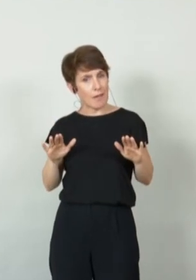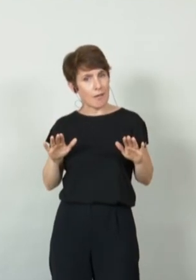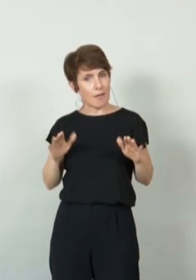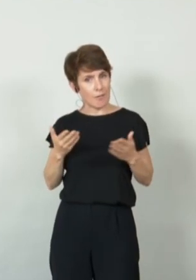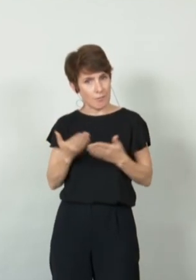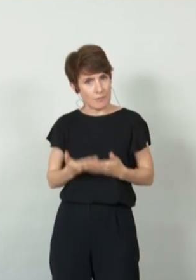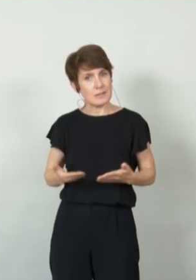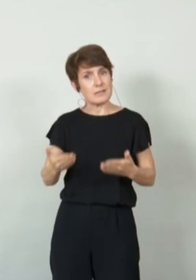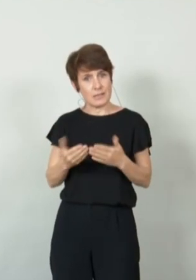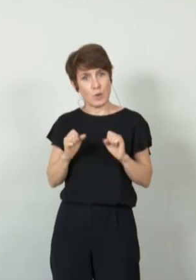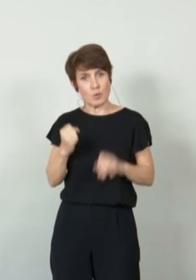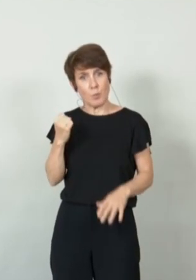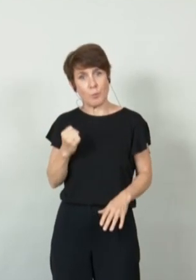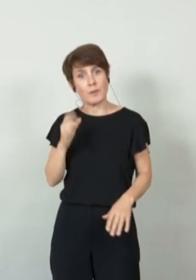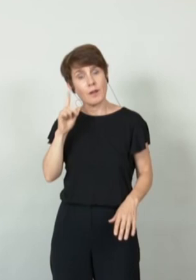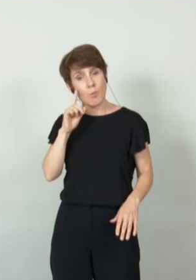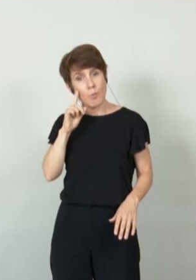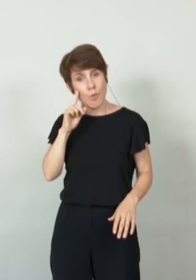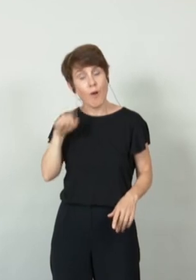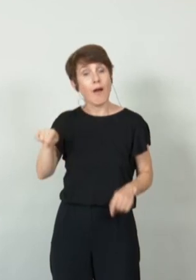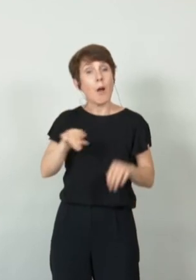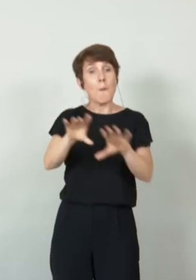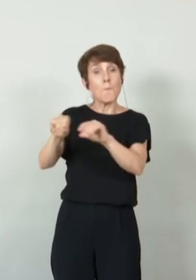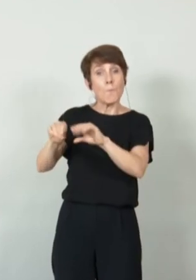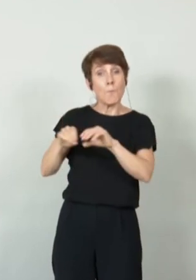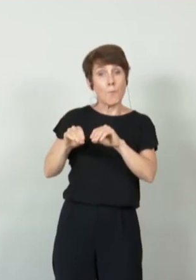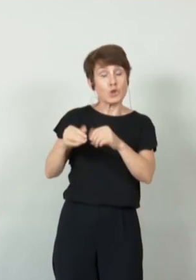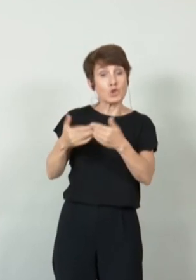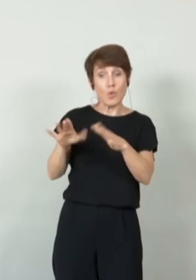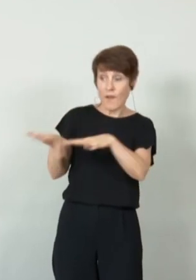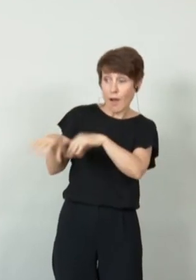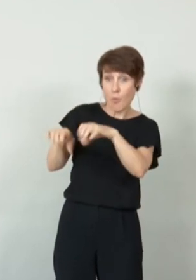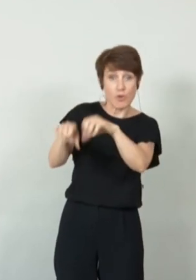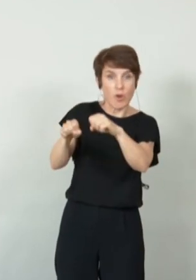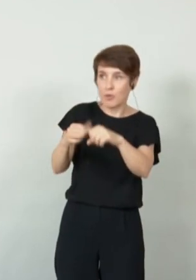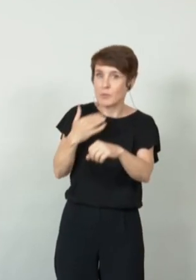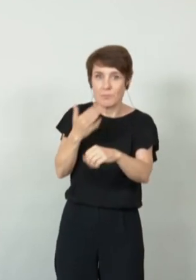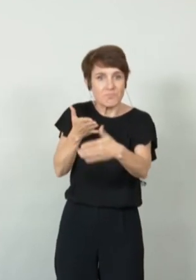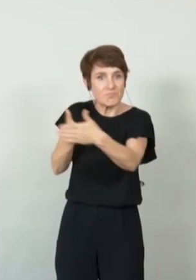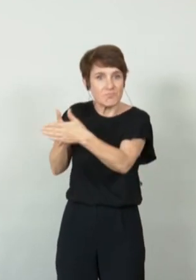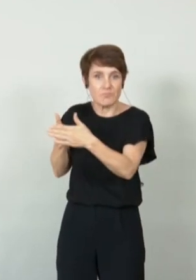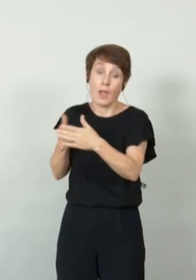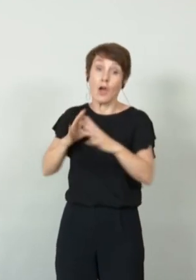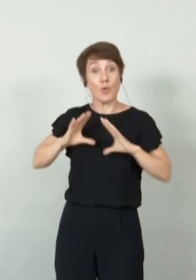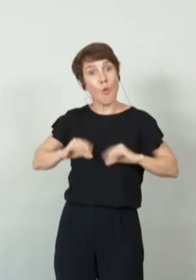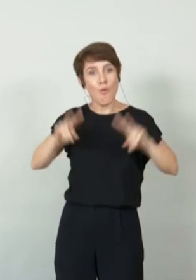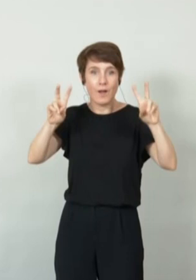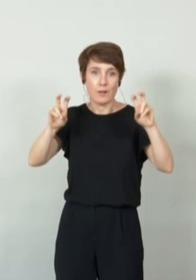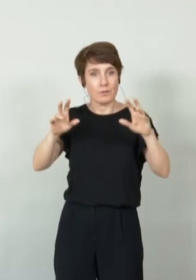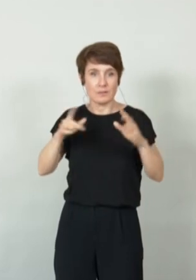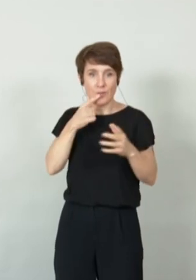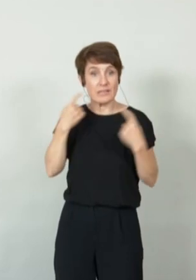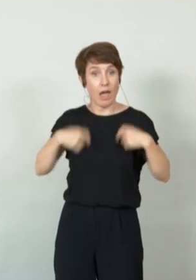notre incapacité à pourvoir les très nombreux postes ouverts au recrutement ont limité l'augmentation de la masse salariale et par la même